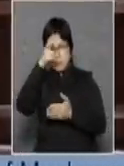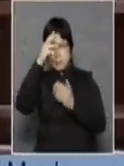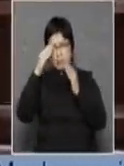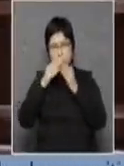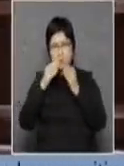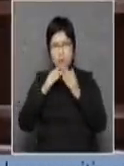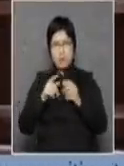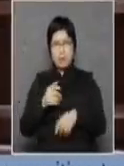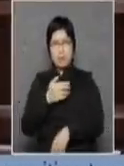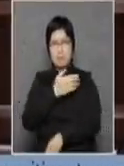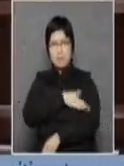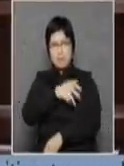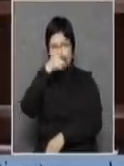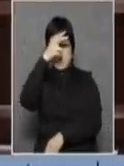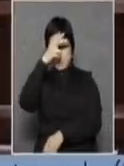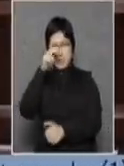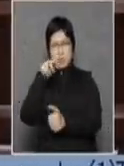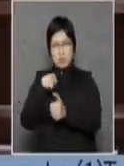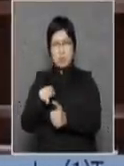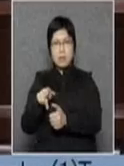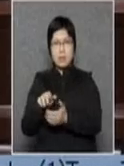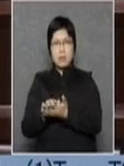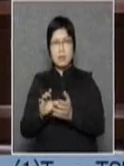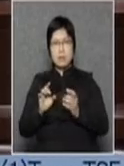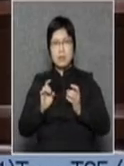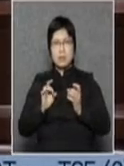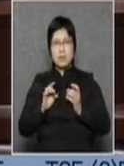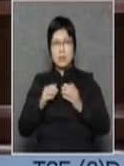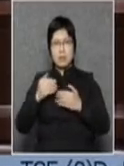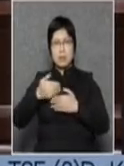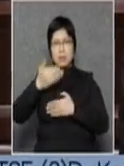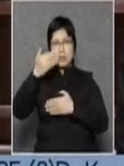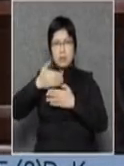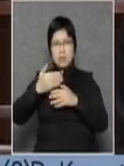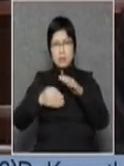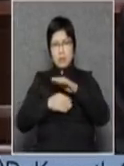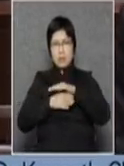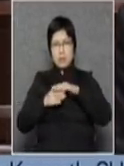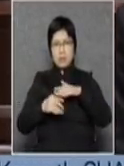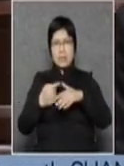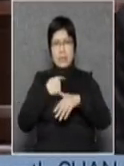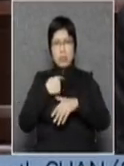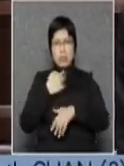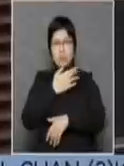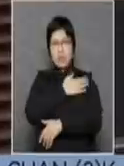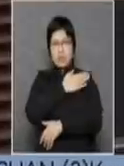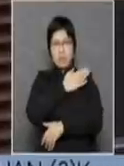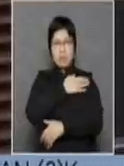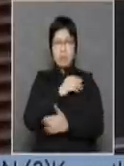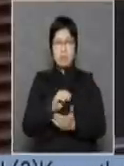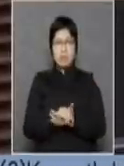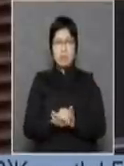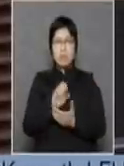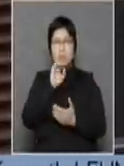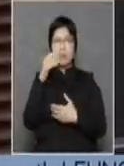係忽視政府照顧對私宅單位需求嘅責任。引述